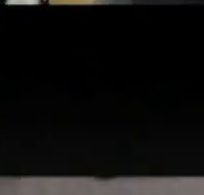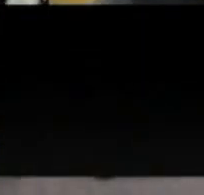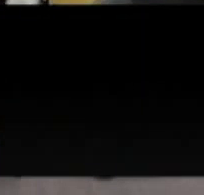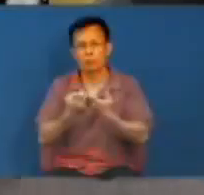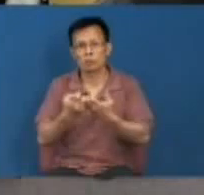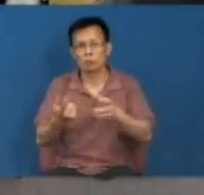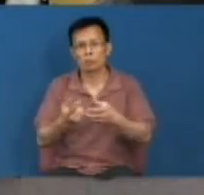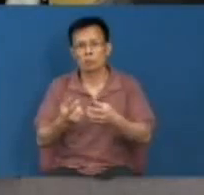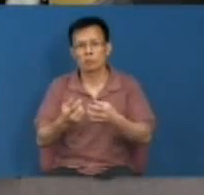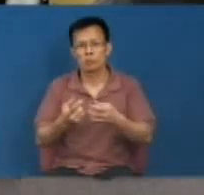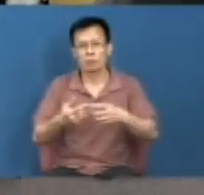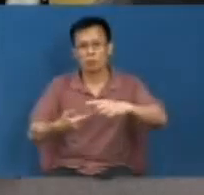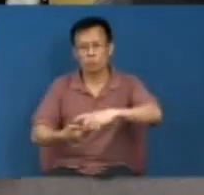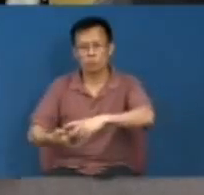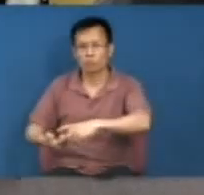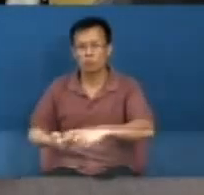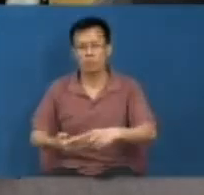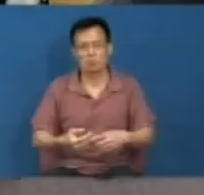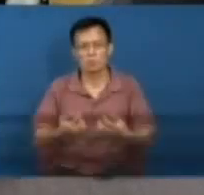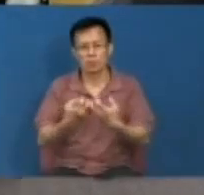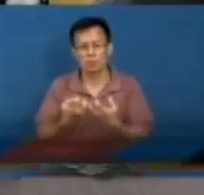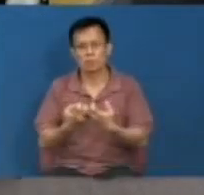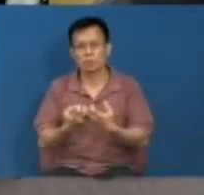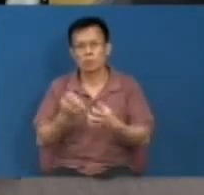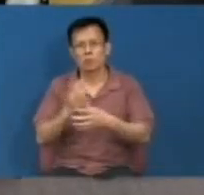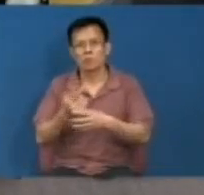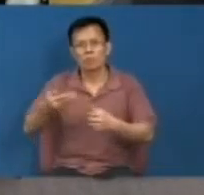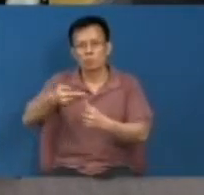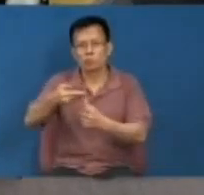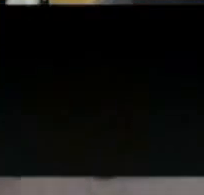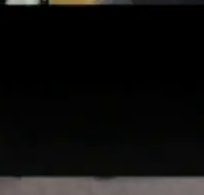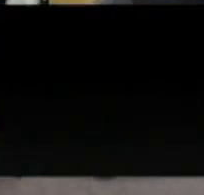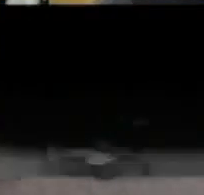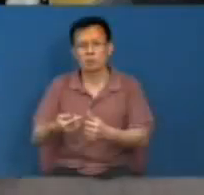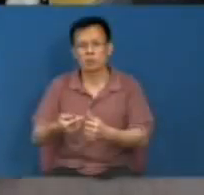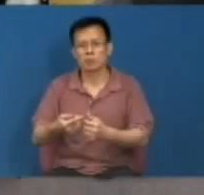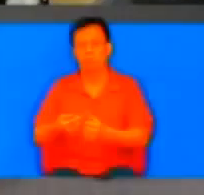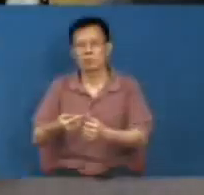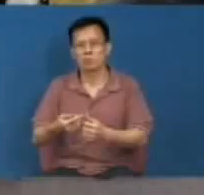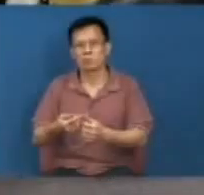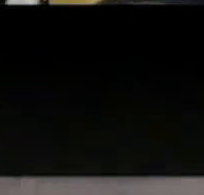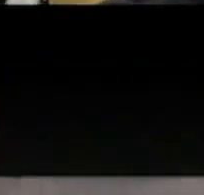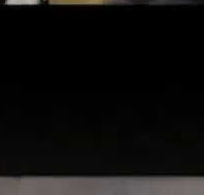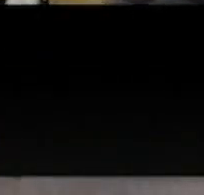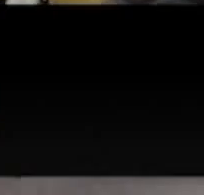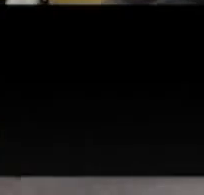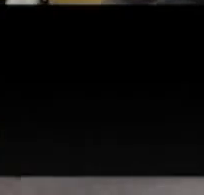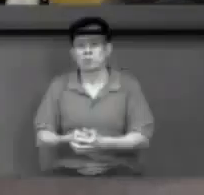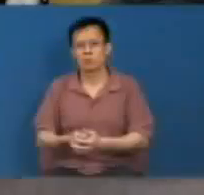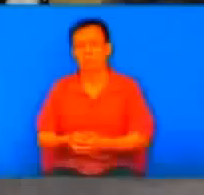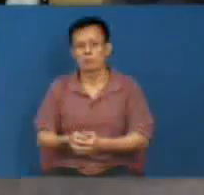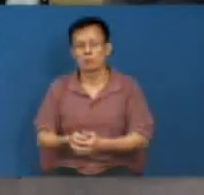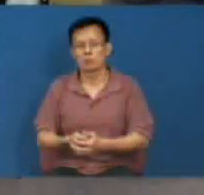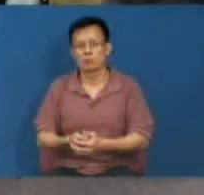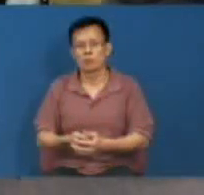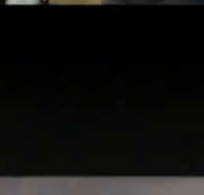計。 係。 我話點解會咁？佢話賠償呢件咧就係佔用人嘅，我哋認住度就係佔用人。 梗係唔